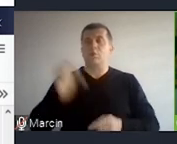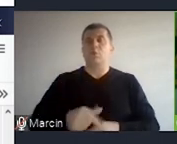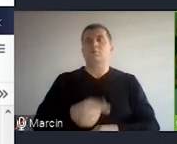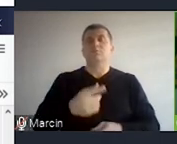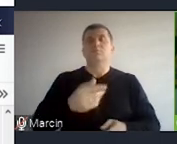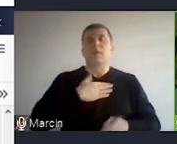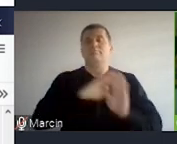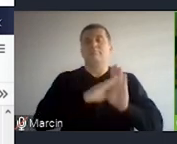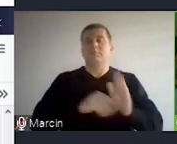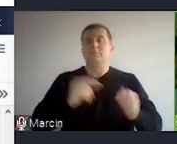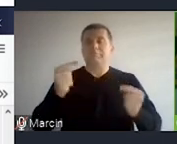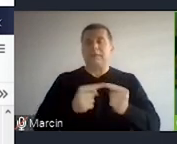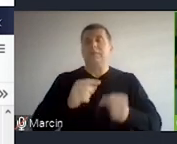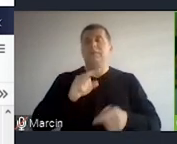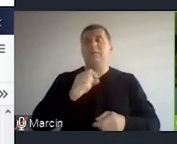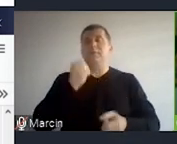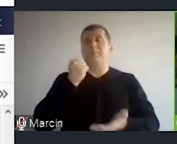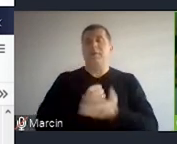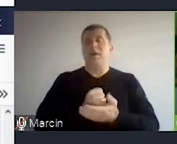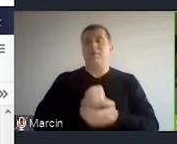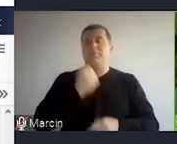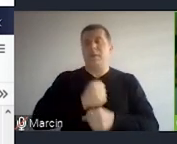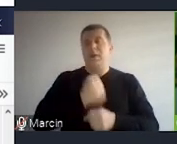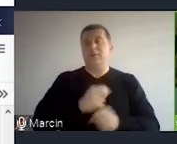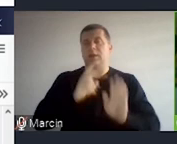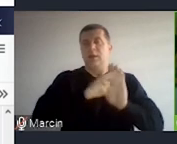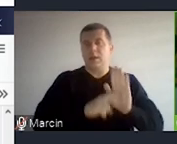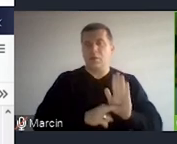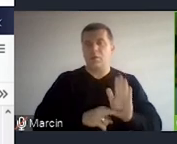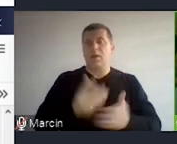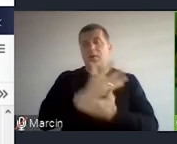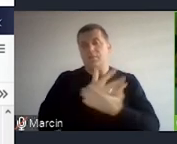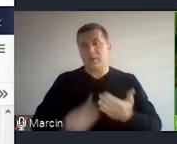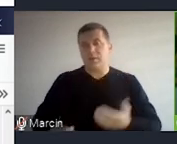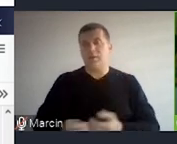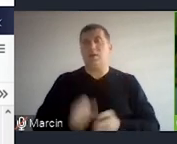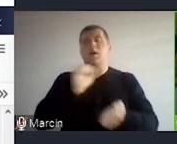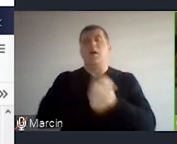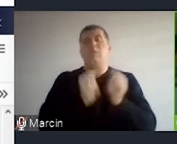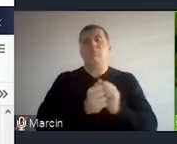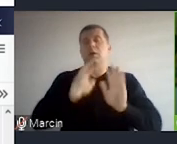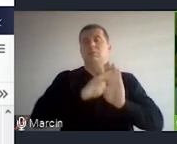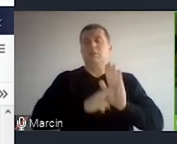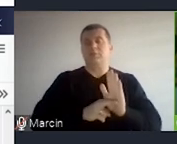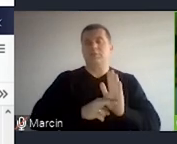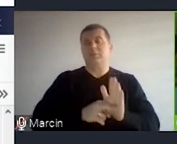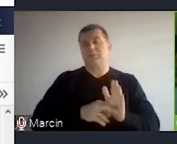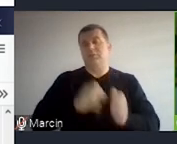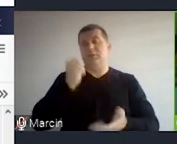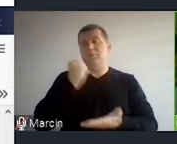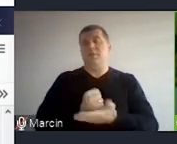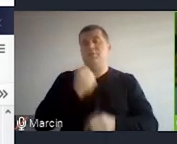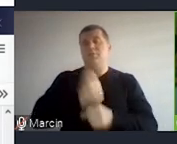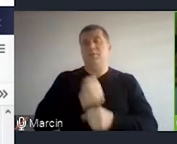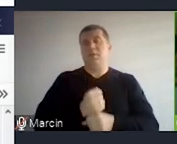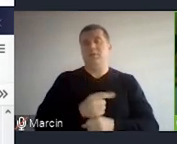prawa pracy, musi być przewidziane w regulaminie pracy, regulaminie wynagradzania albo przepisach prawa pracy, no